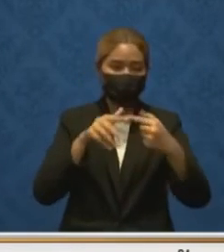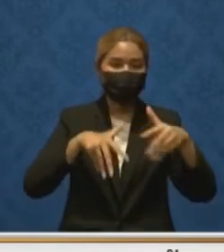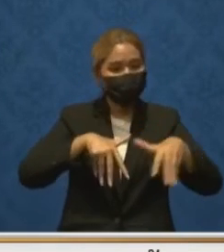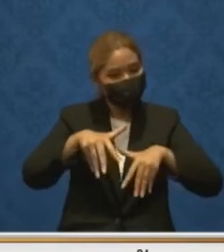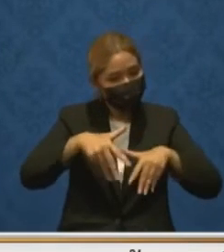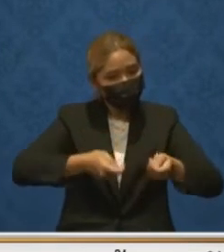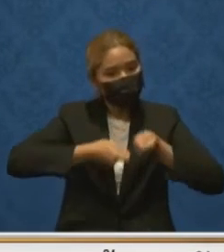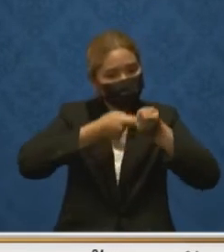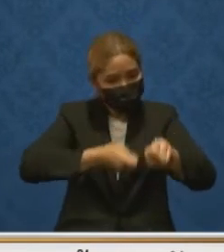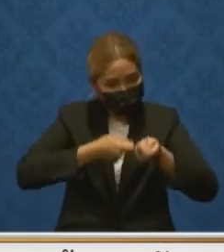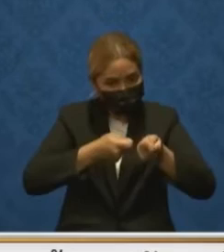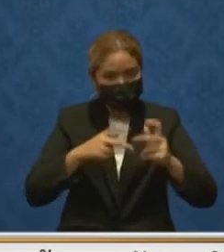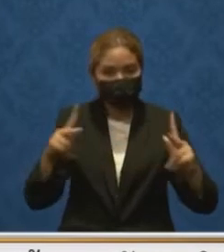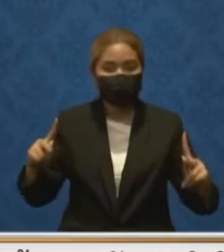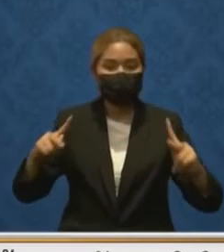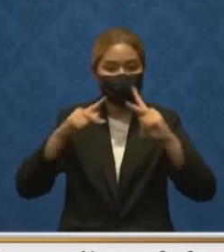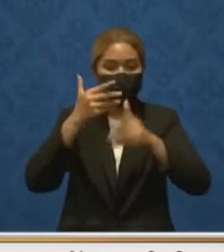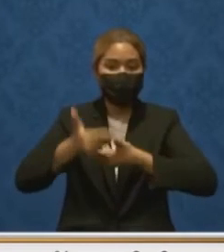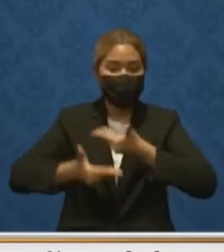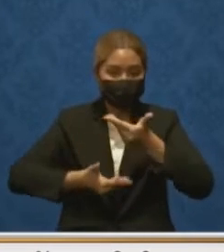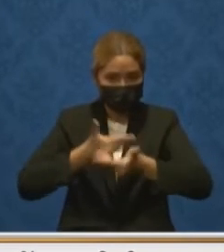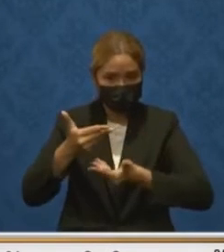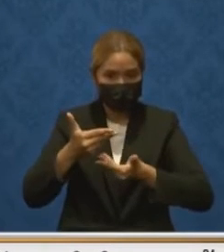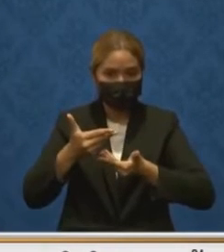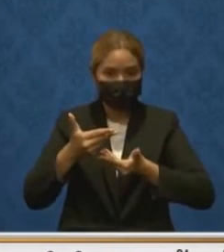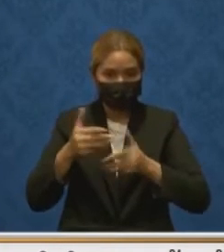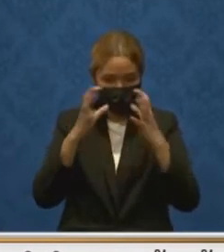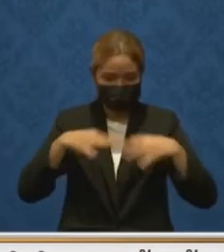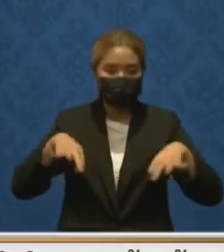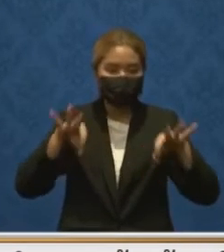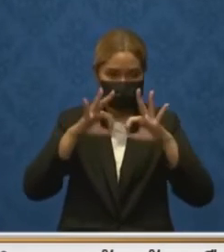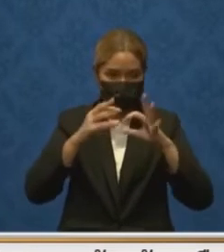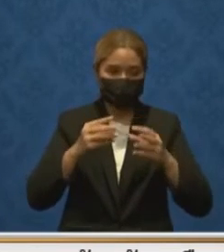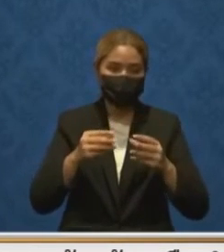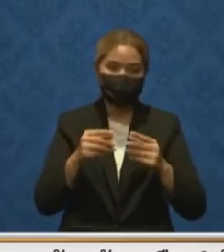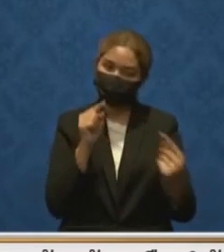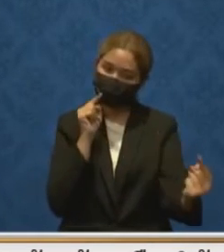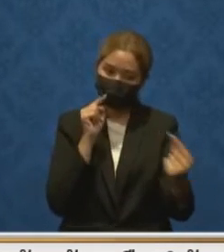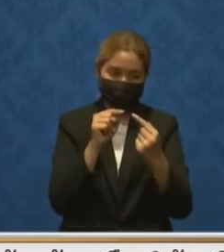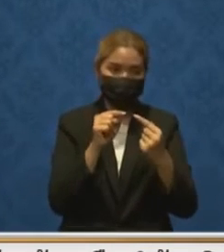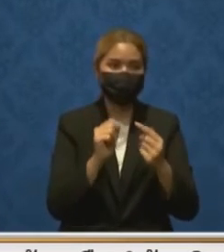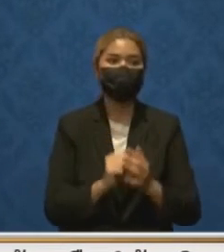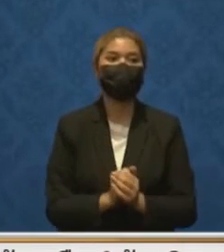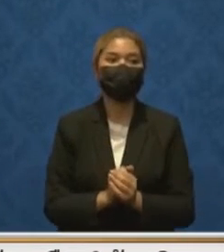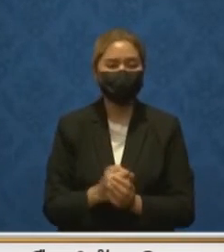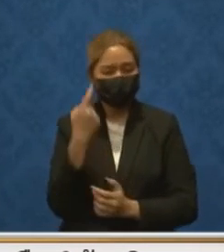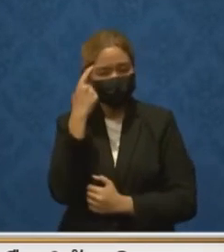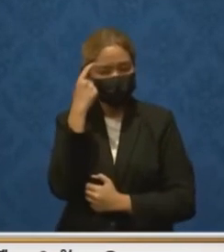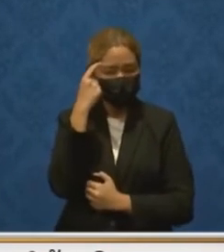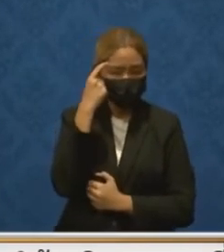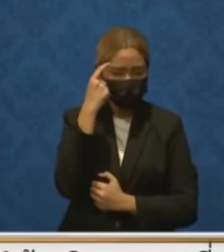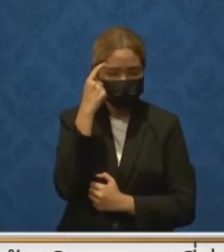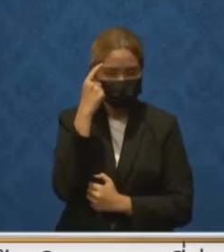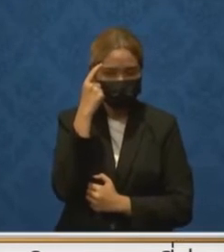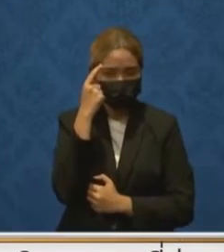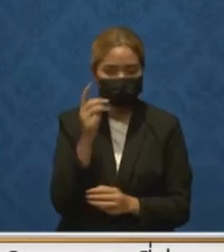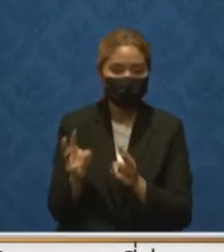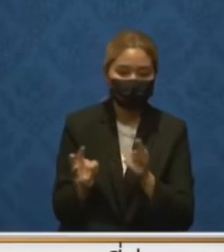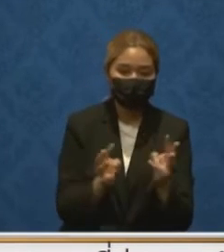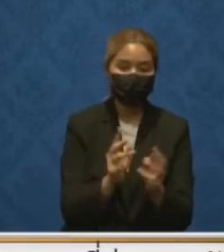็เป็นกระสวงหนึ่ที่ติดตามเรองนี้ตลอดแต่เราคิดแค่เพียง